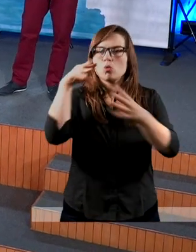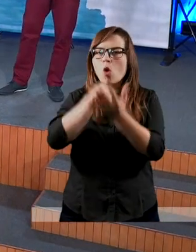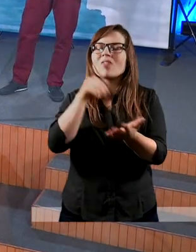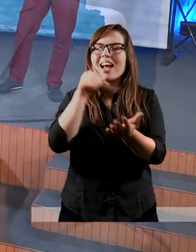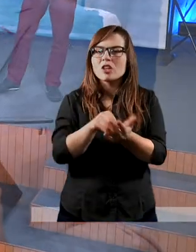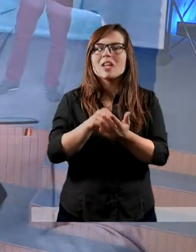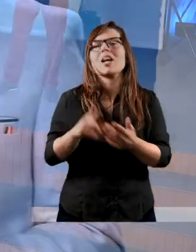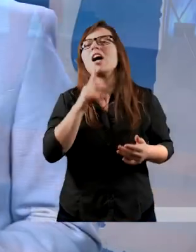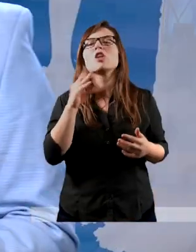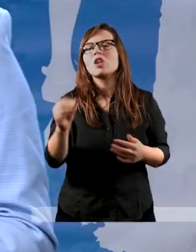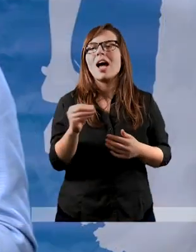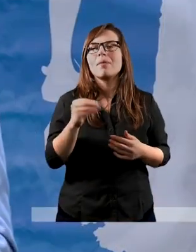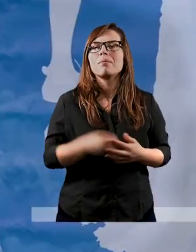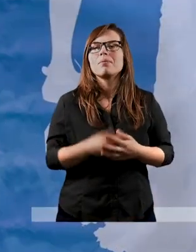że